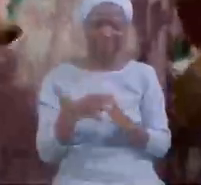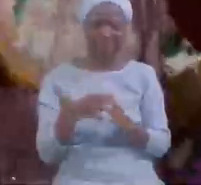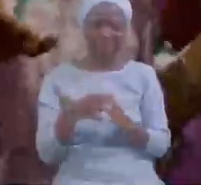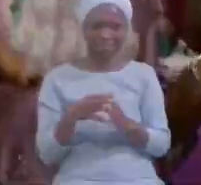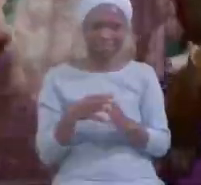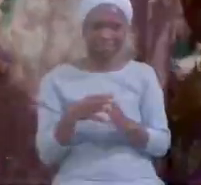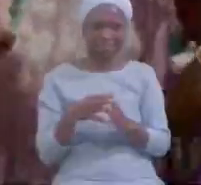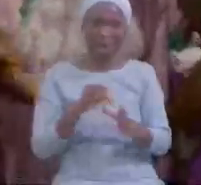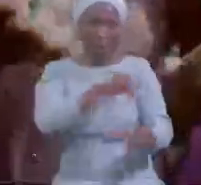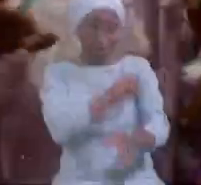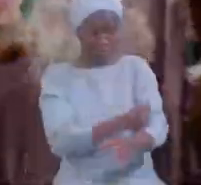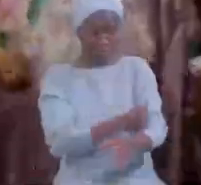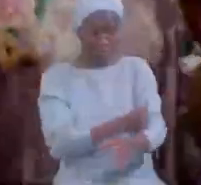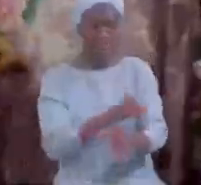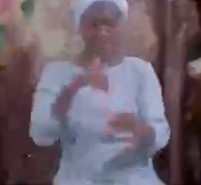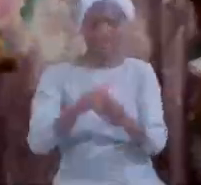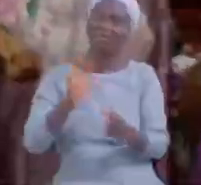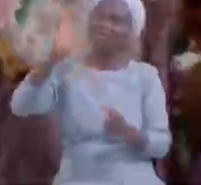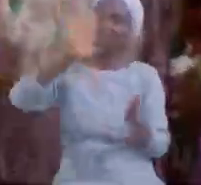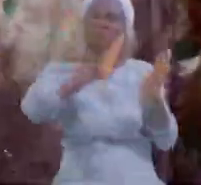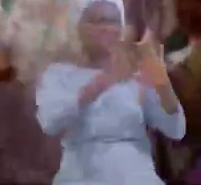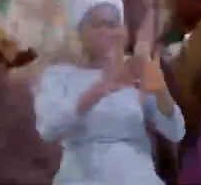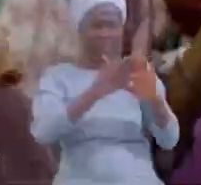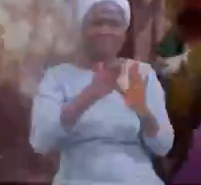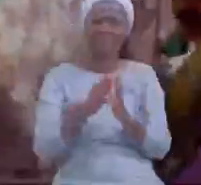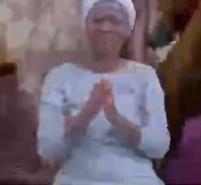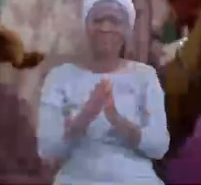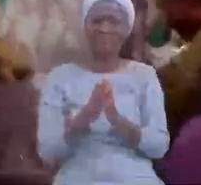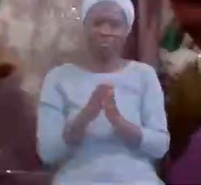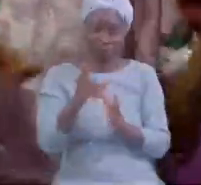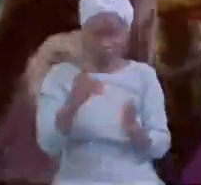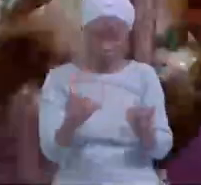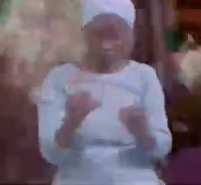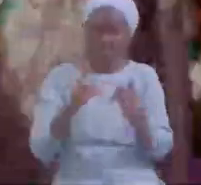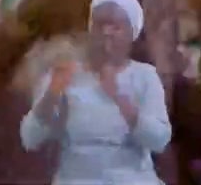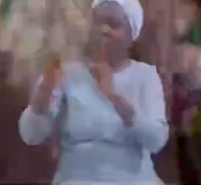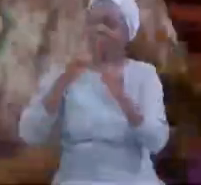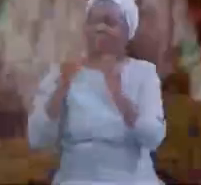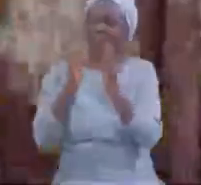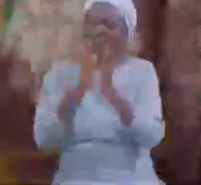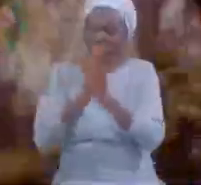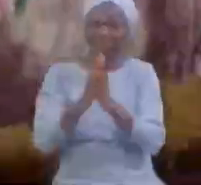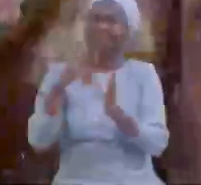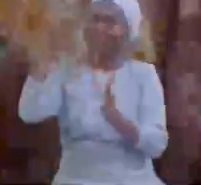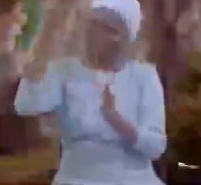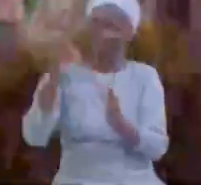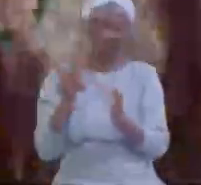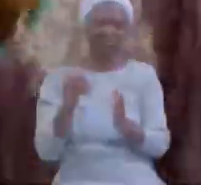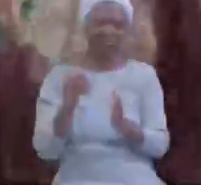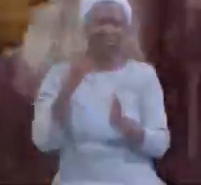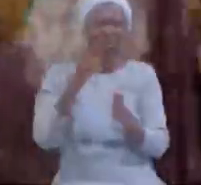L'autorité en sa présence. Parlez au Seigneur. Parlez au Seigneur. Dites-lui, que vois-tu?